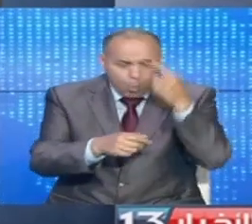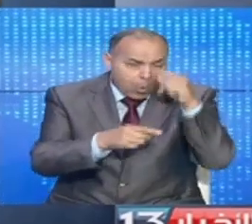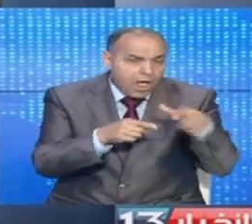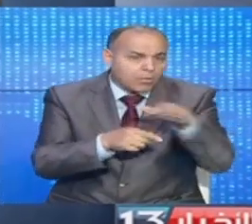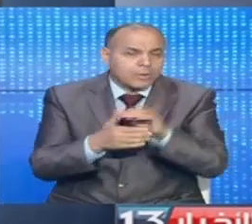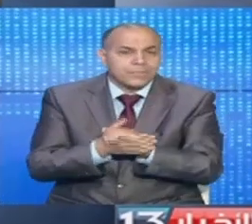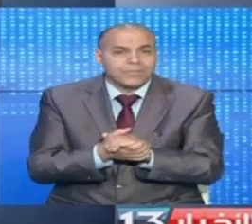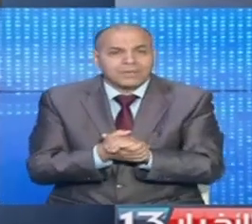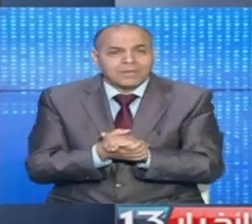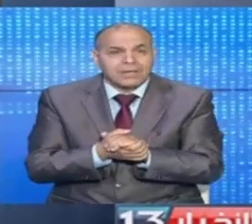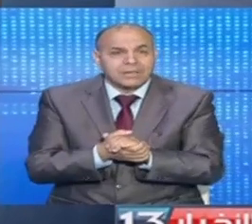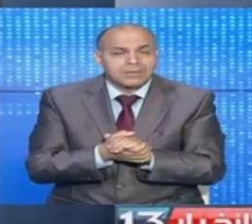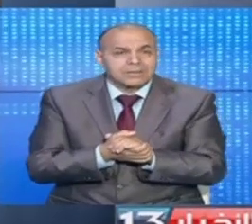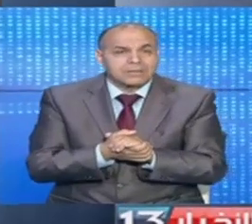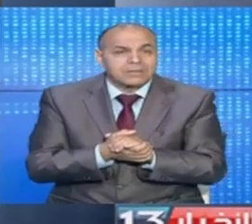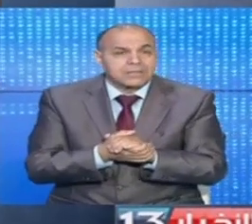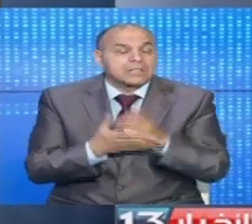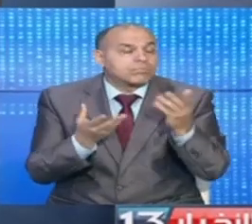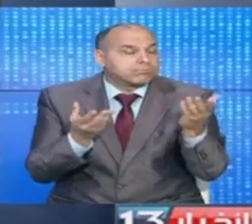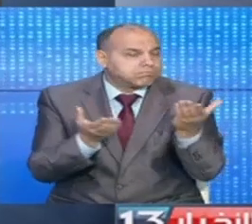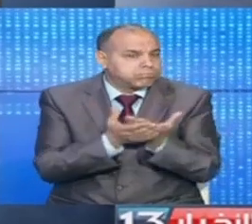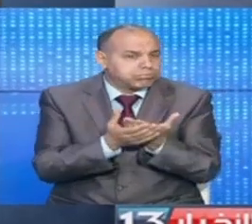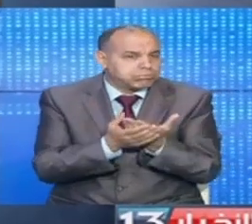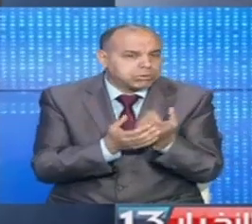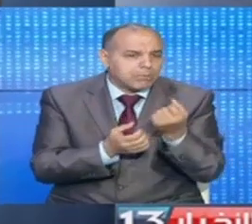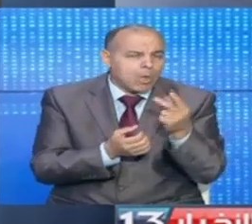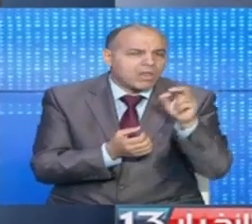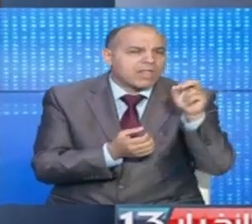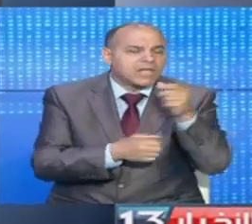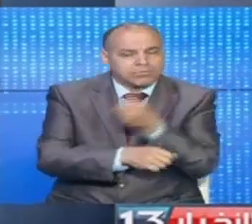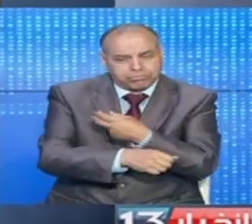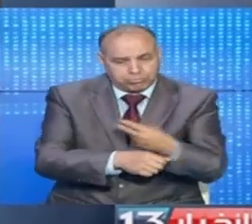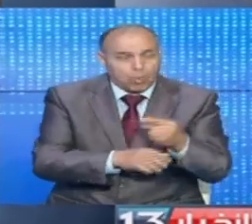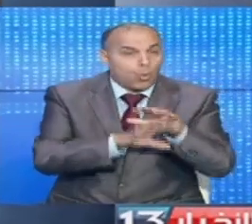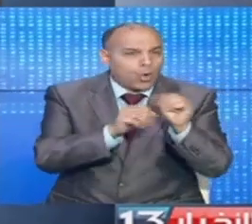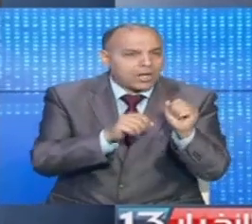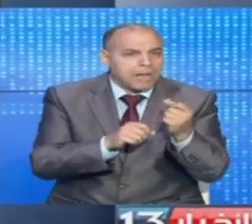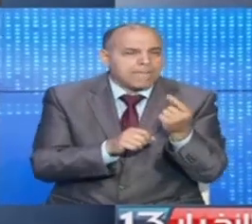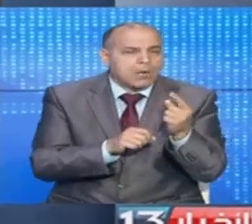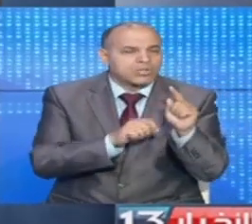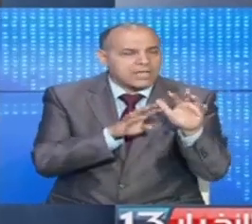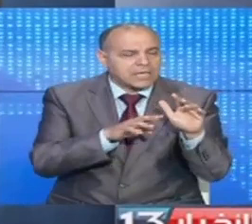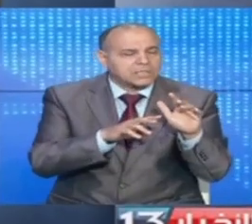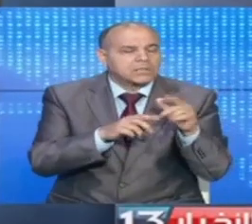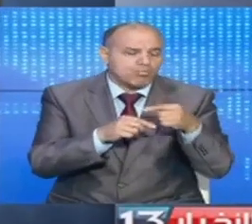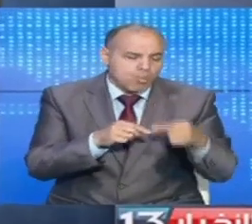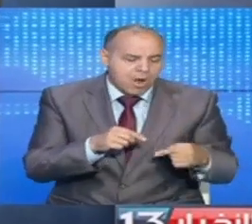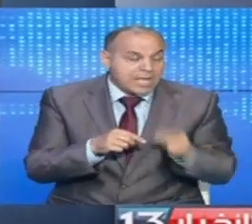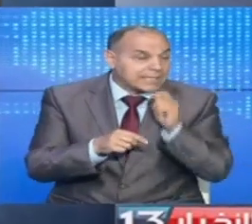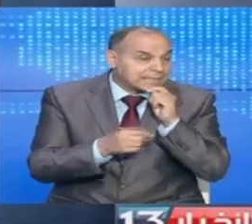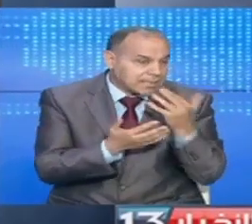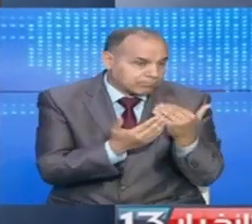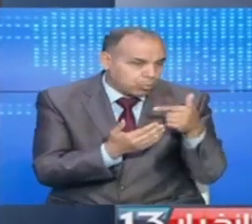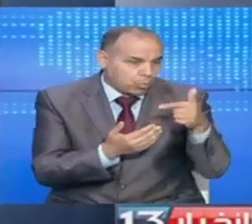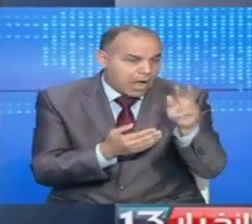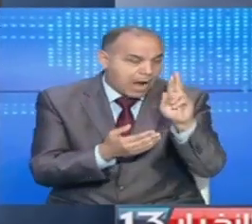اه حين تم رفع ما يقارب مائه وتسعين تحديد اه من الجانب التنميه في انتظار اه بدور